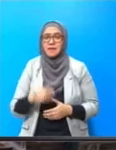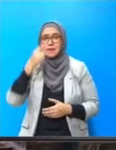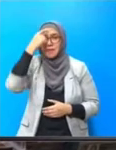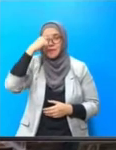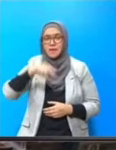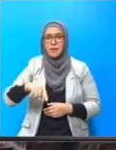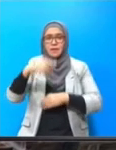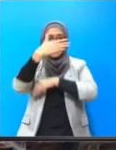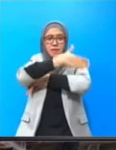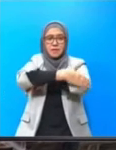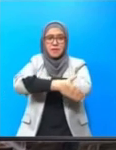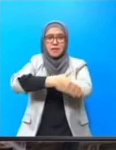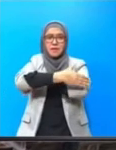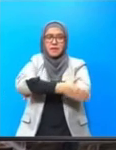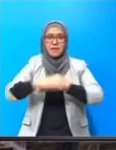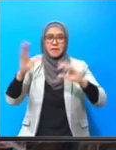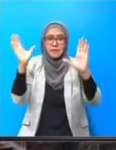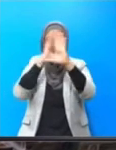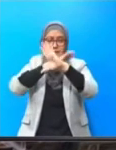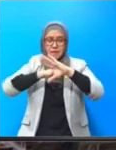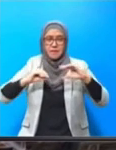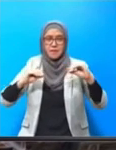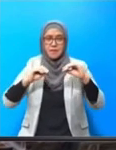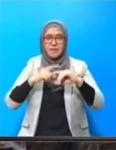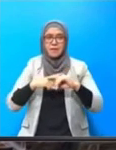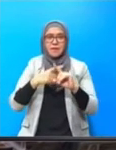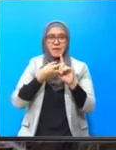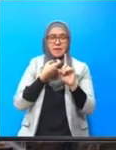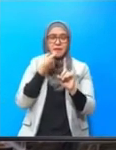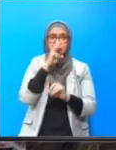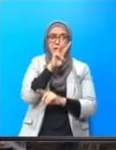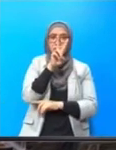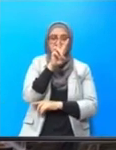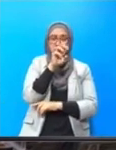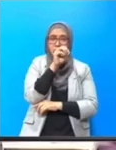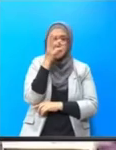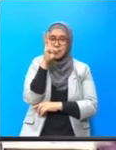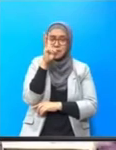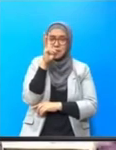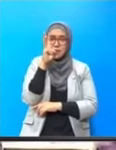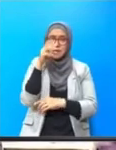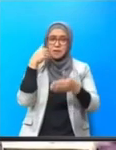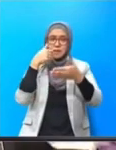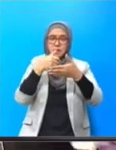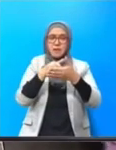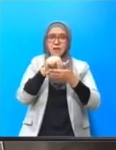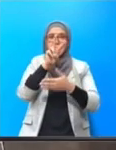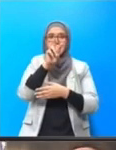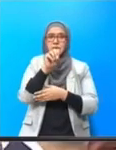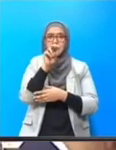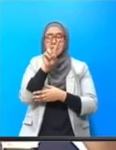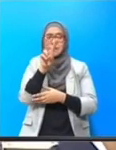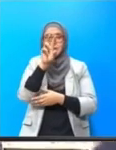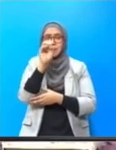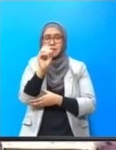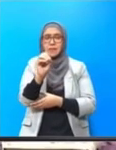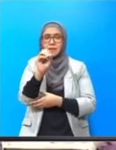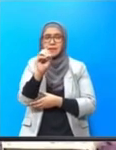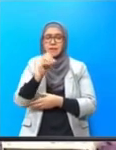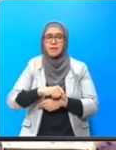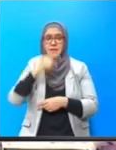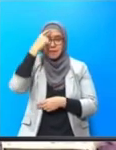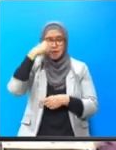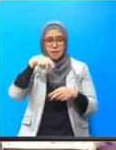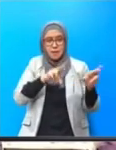untuk negeri Sarawak daripada 2016 hingga 2020, rancangan Malaysia